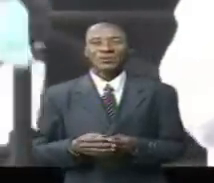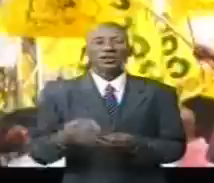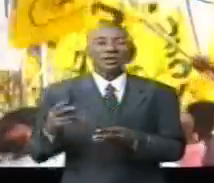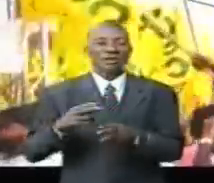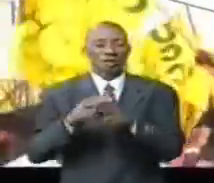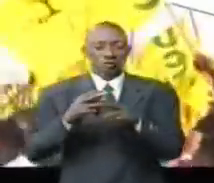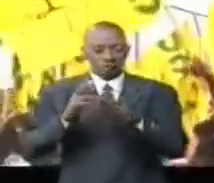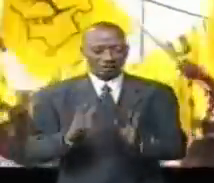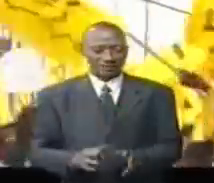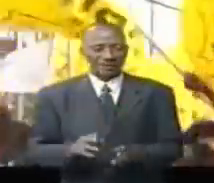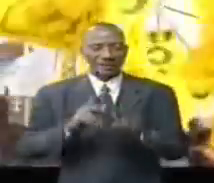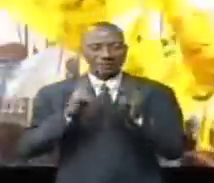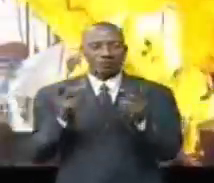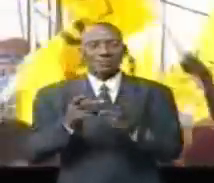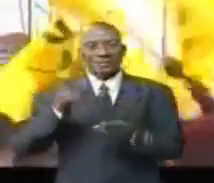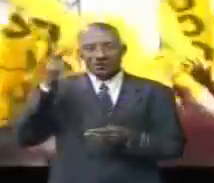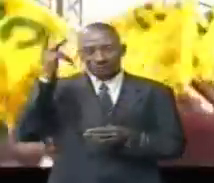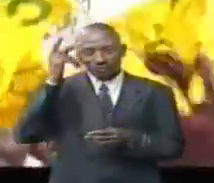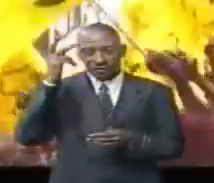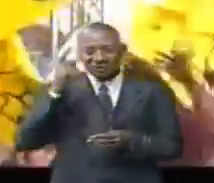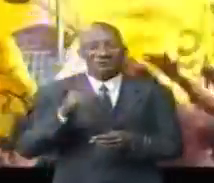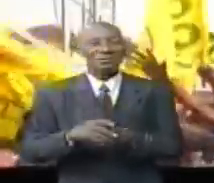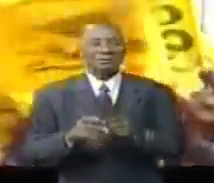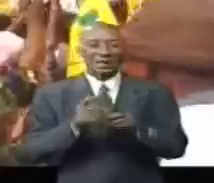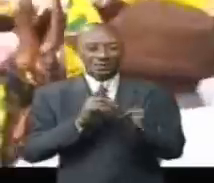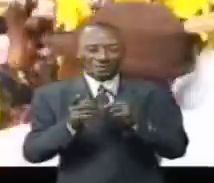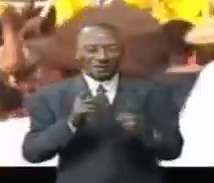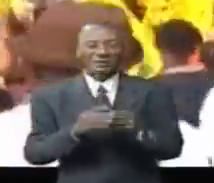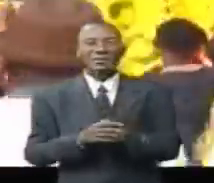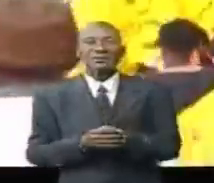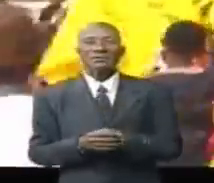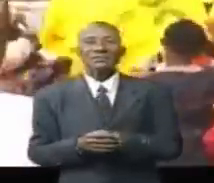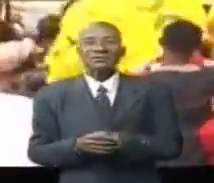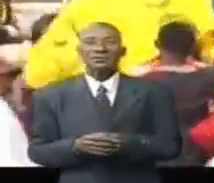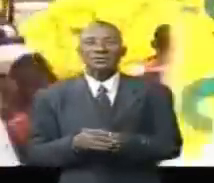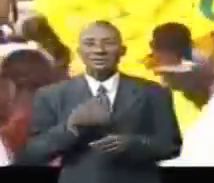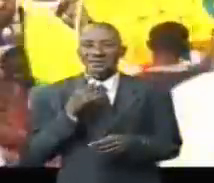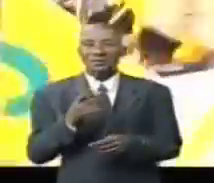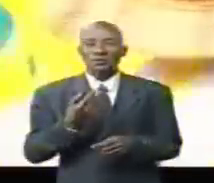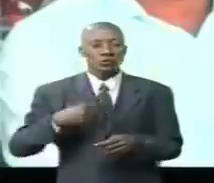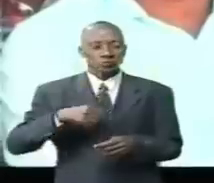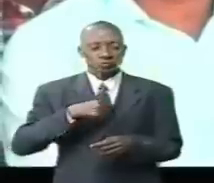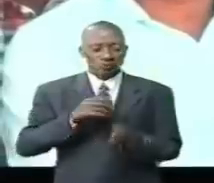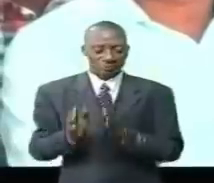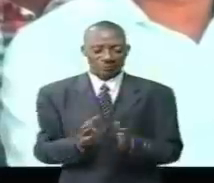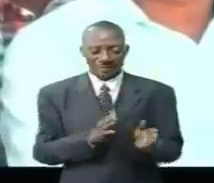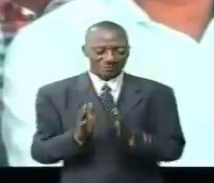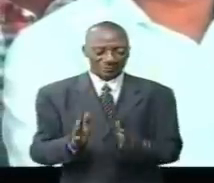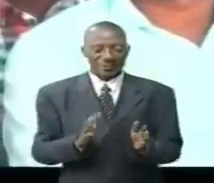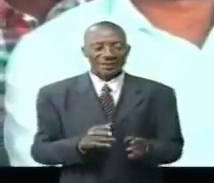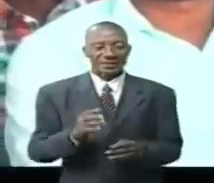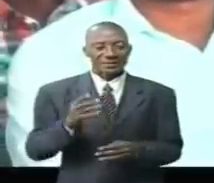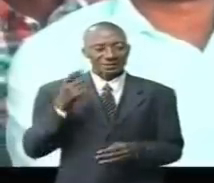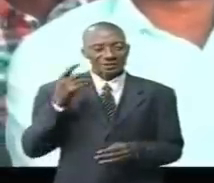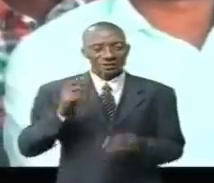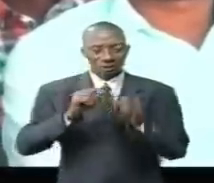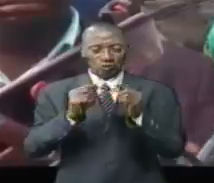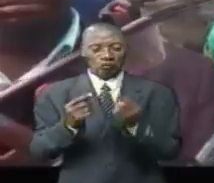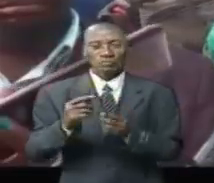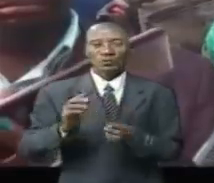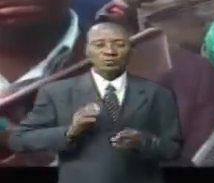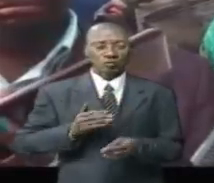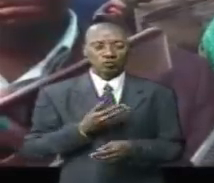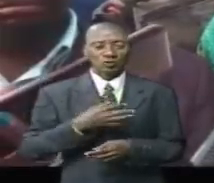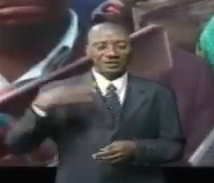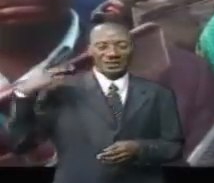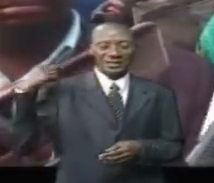Kikatangima, son mouvement travaille d'arrache-pied pour aligner les candidats députés au niveau provincial et national. Nous allons aussi aller en